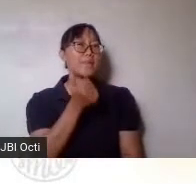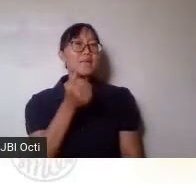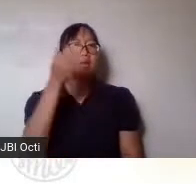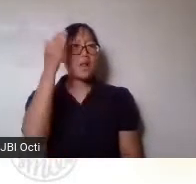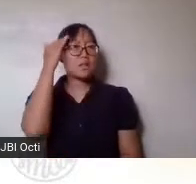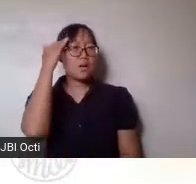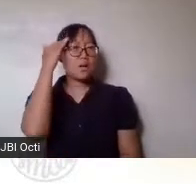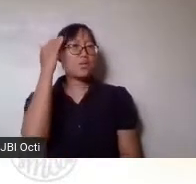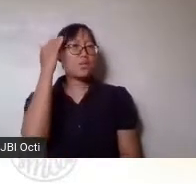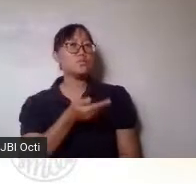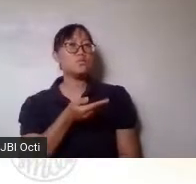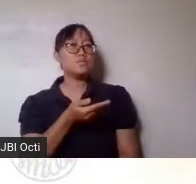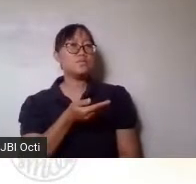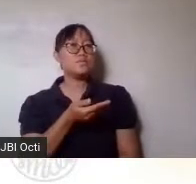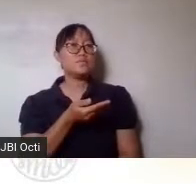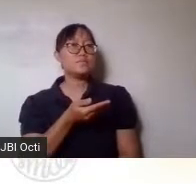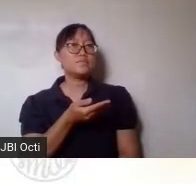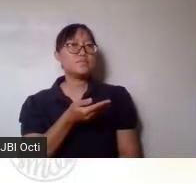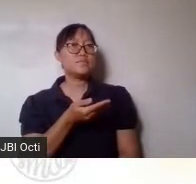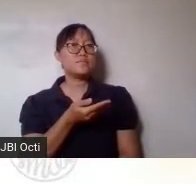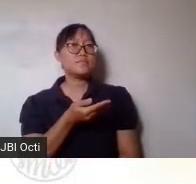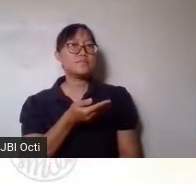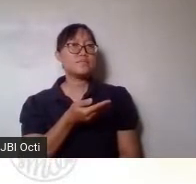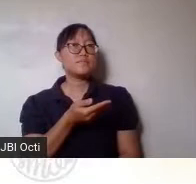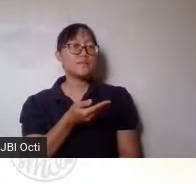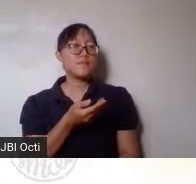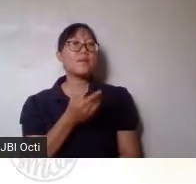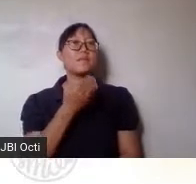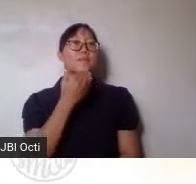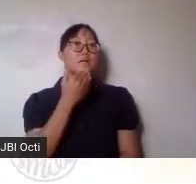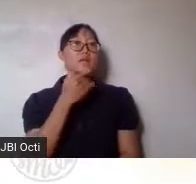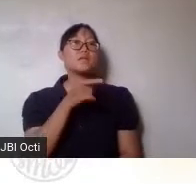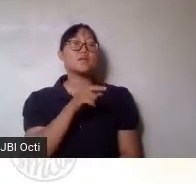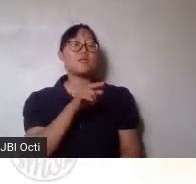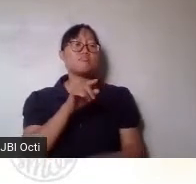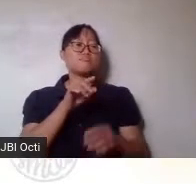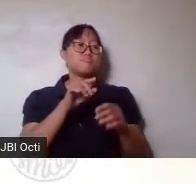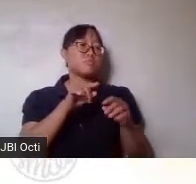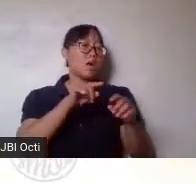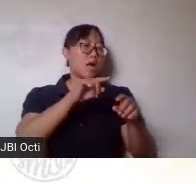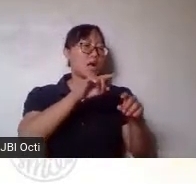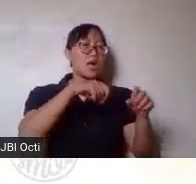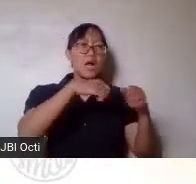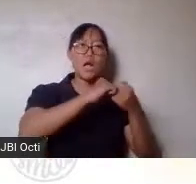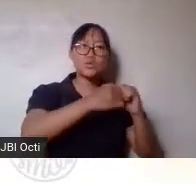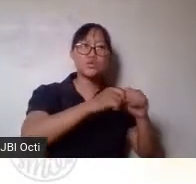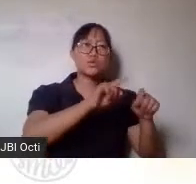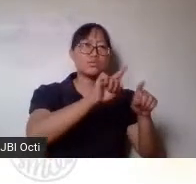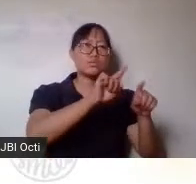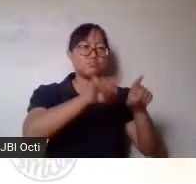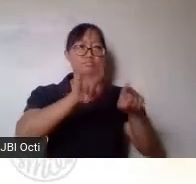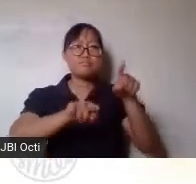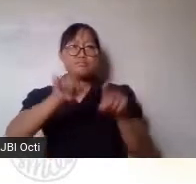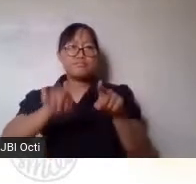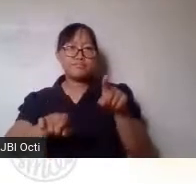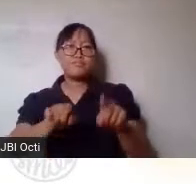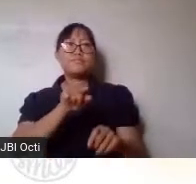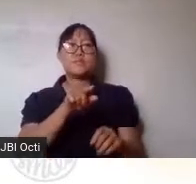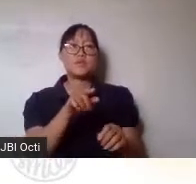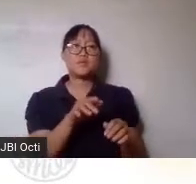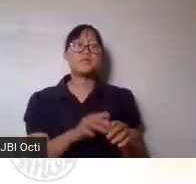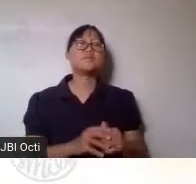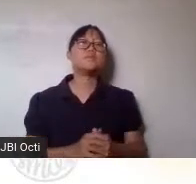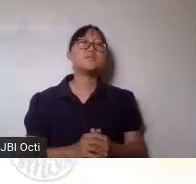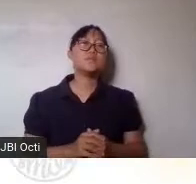berbagai kasus ini jadi berbeda-beda. Sehingga kemudian berdasarkan angka-angka IQ yang kita dapatkan ini